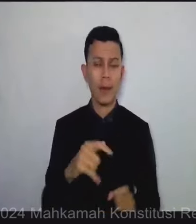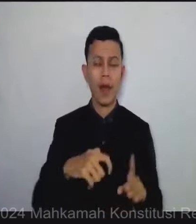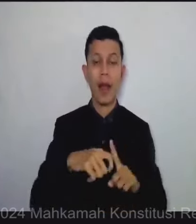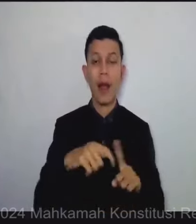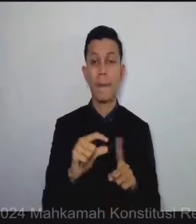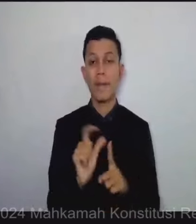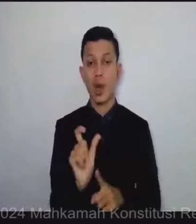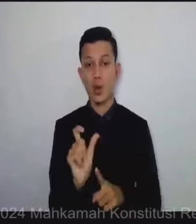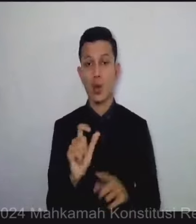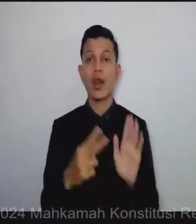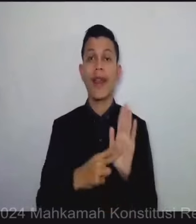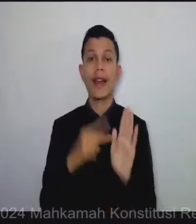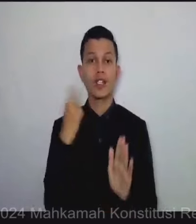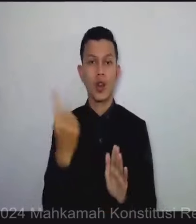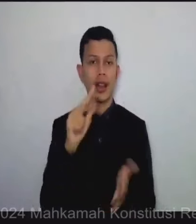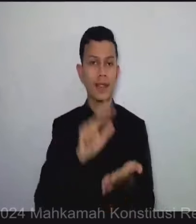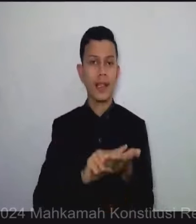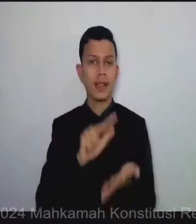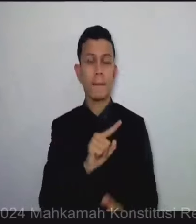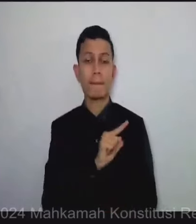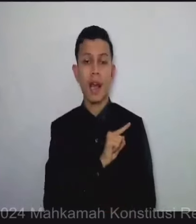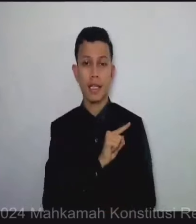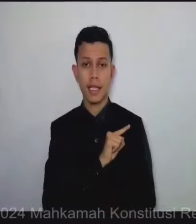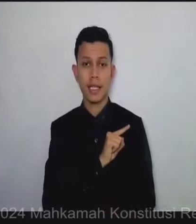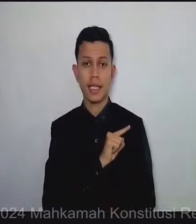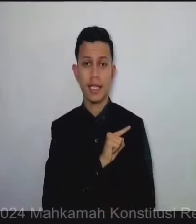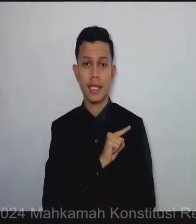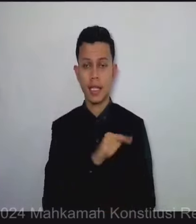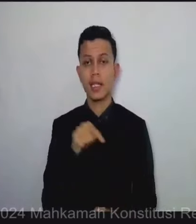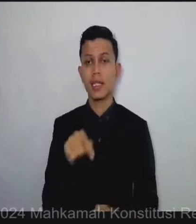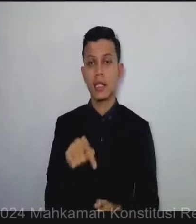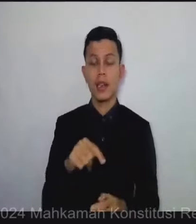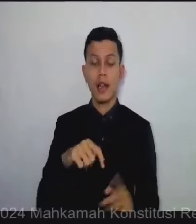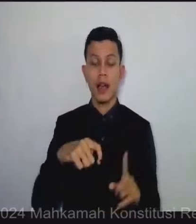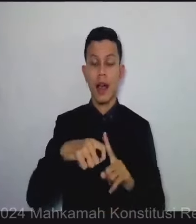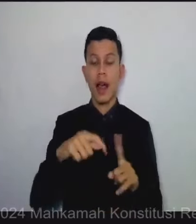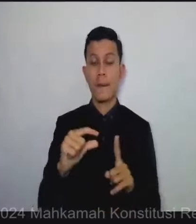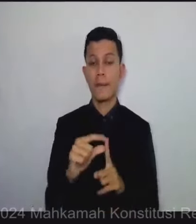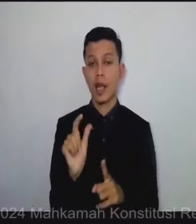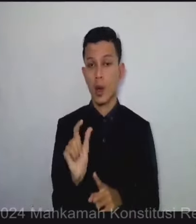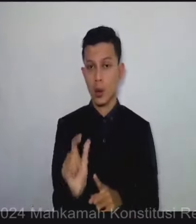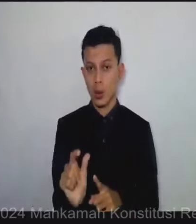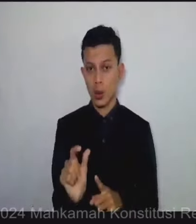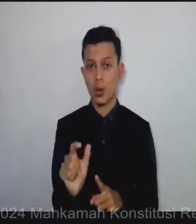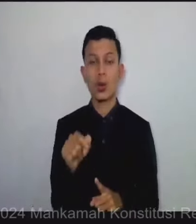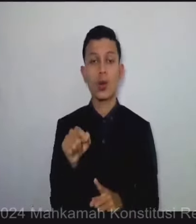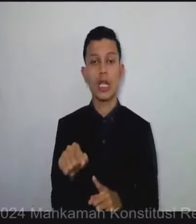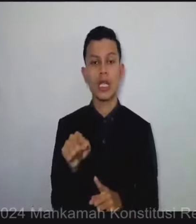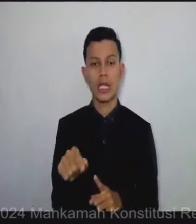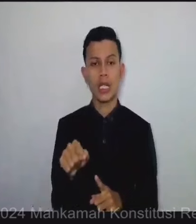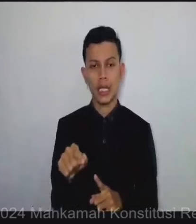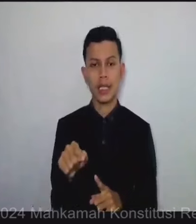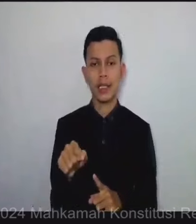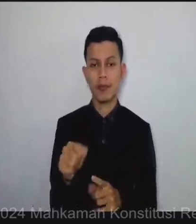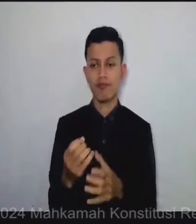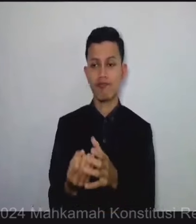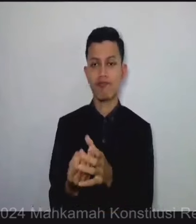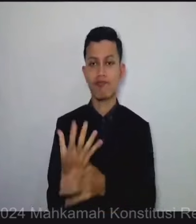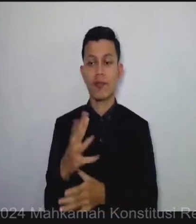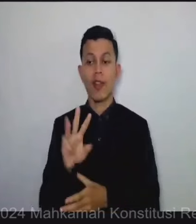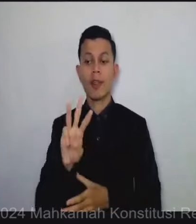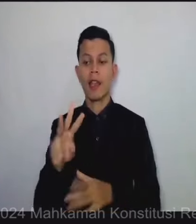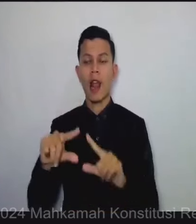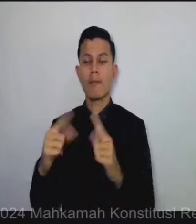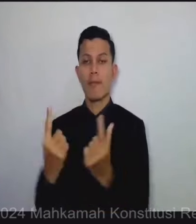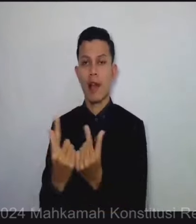nasional tetap dan mandiri dalam perkembangannya frase sebuah komisi Pemilu pemilihan umum tersebut bermetaforfosis menjadi tiga lembaga